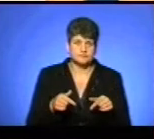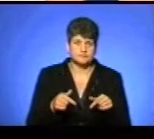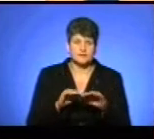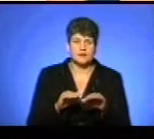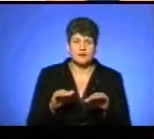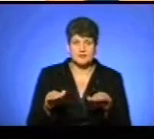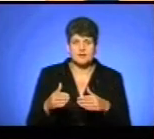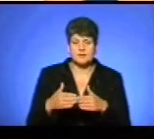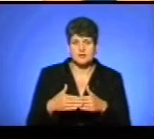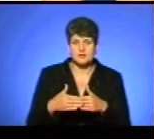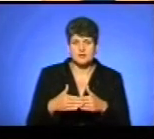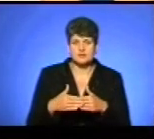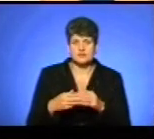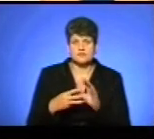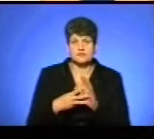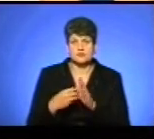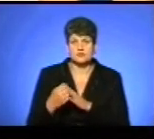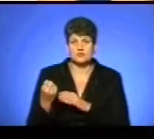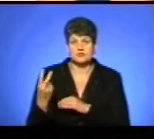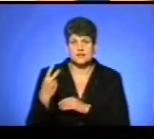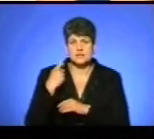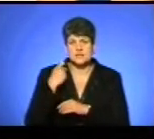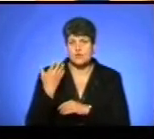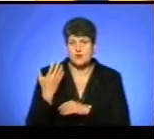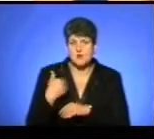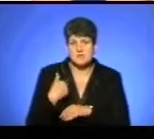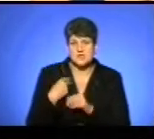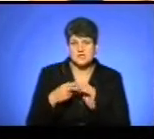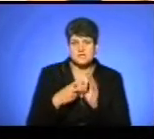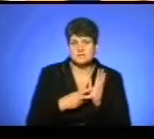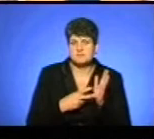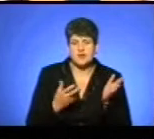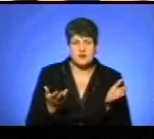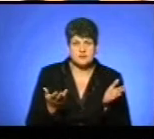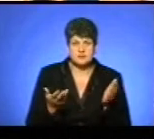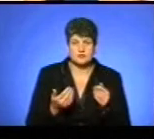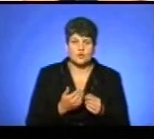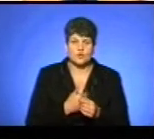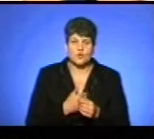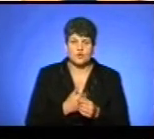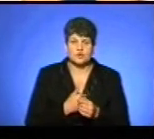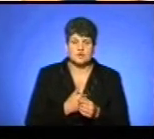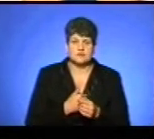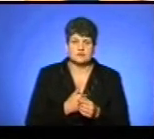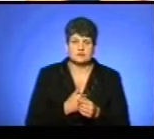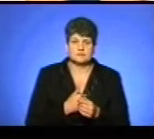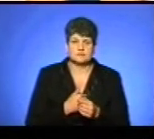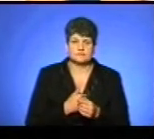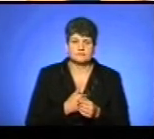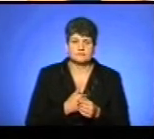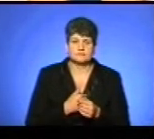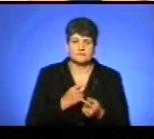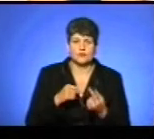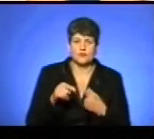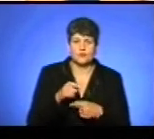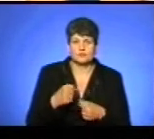Дітям близько від 8 до 12 років, а мені 17, хочеться коло таких,